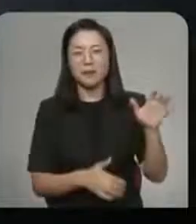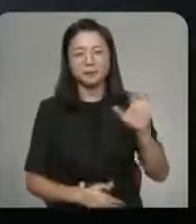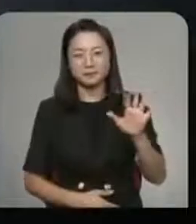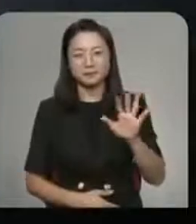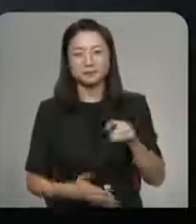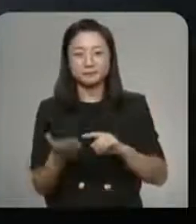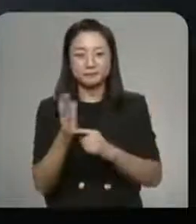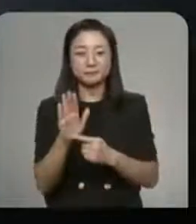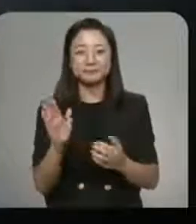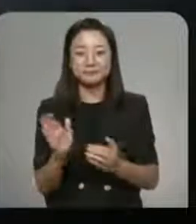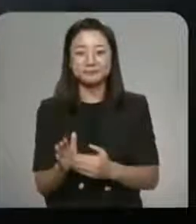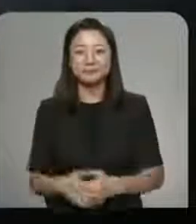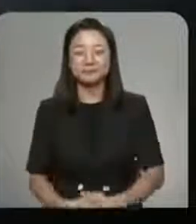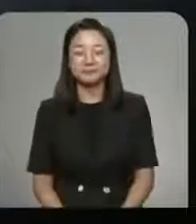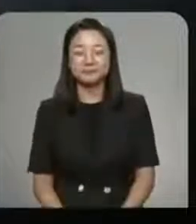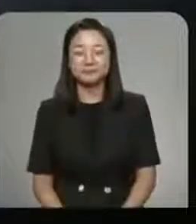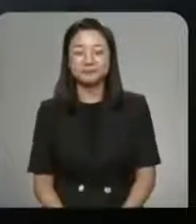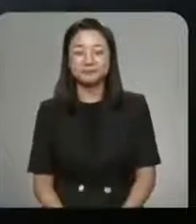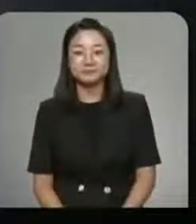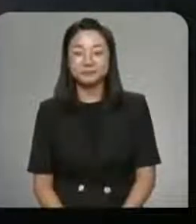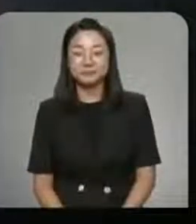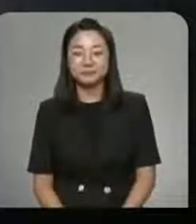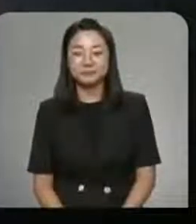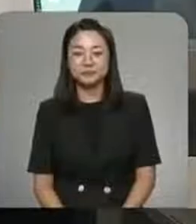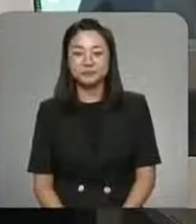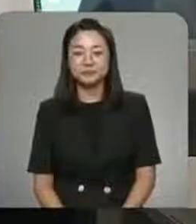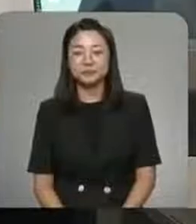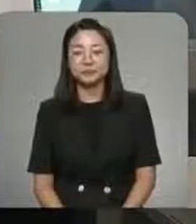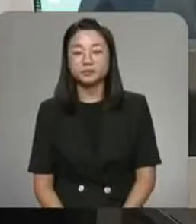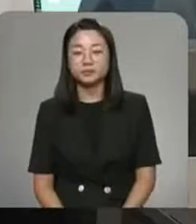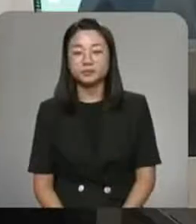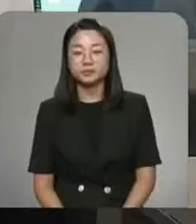동결됐습니다. 박성은 기자의 보도입니다.